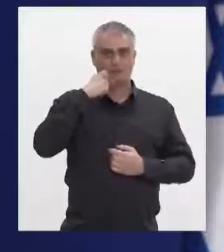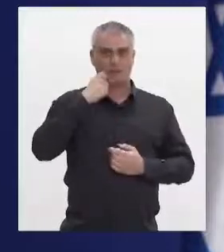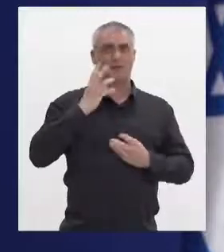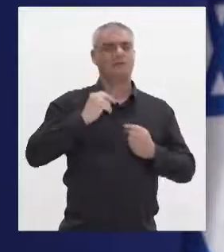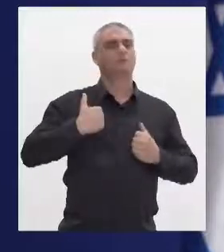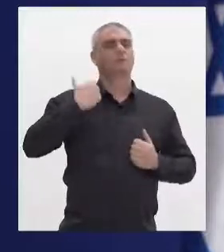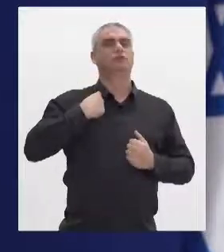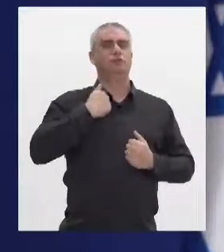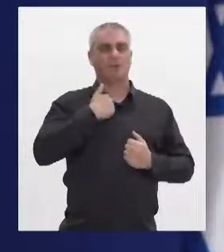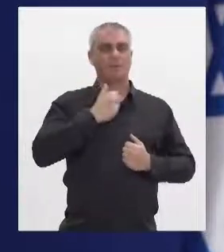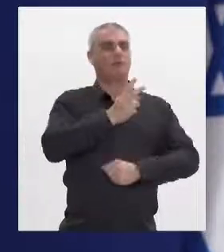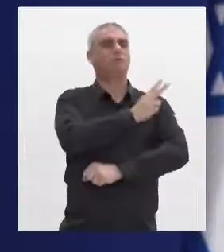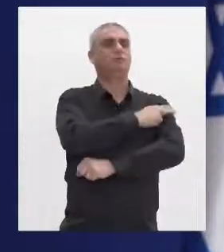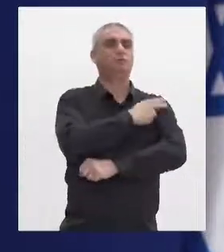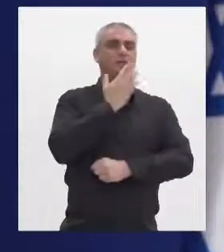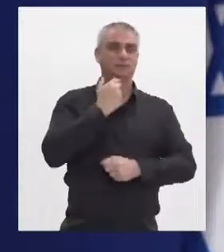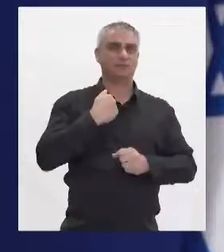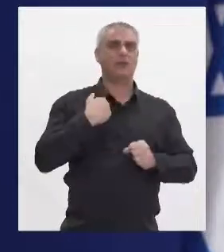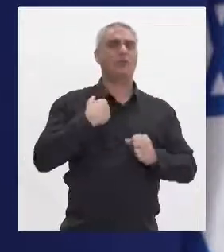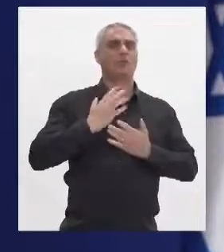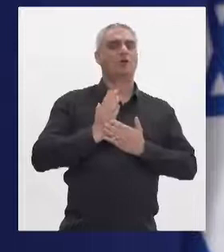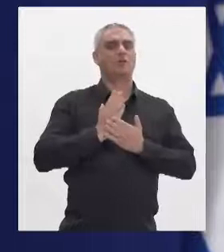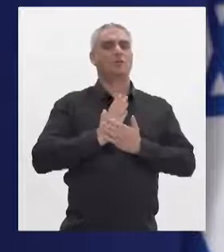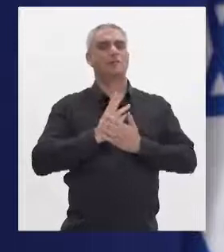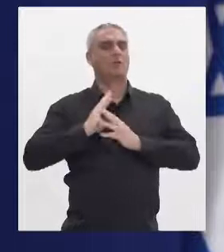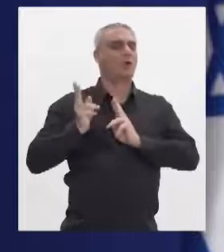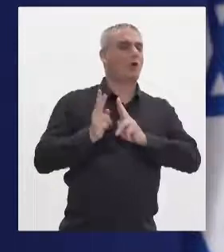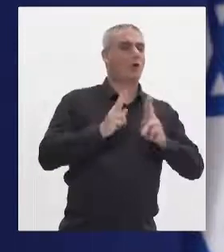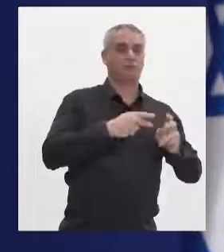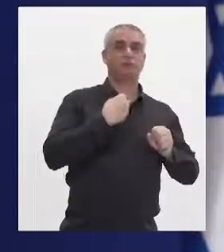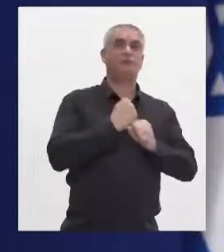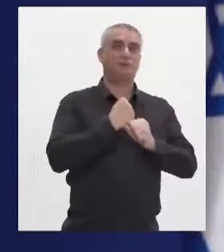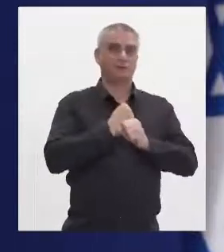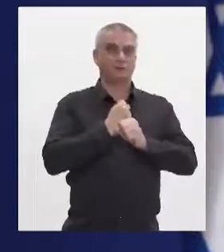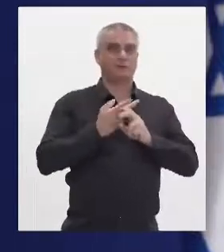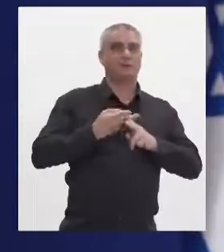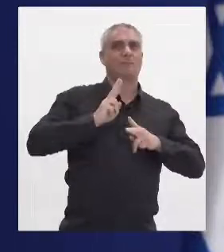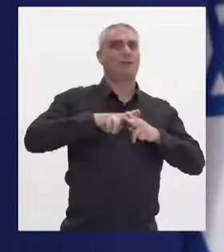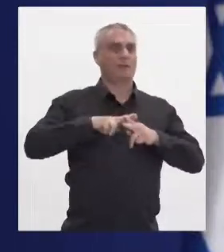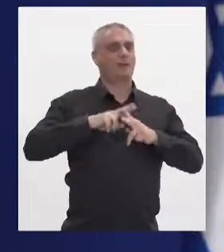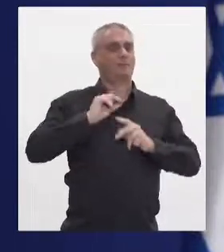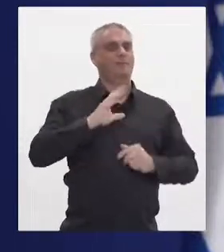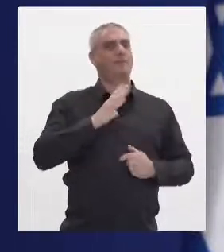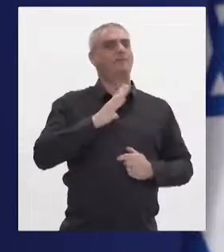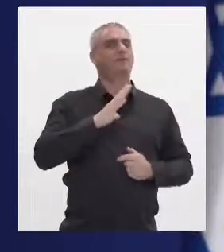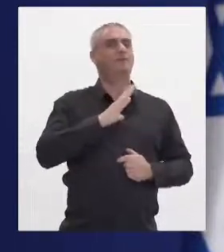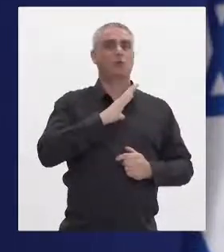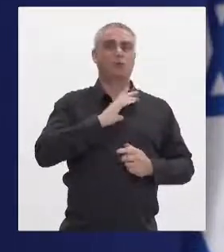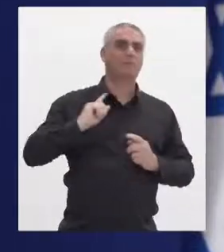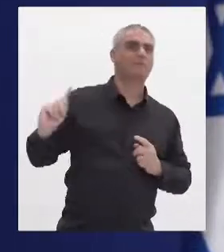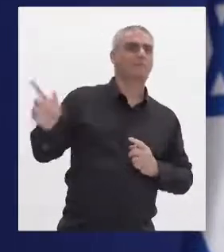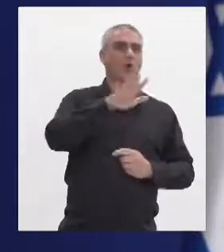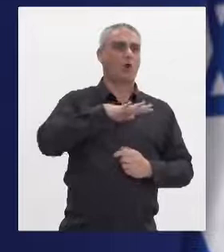הכללי ומשטרת ישראל אנחנו נערכים לכל התרחישים המבצעים ומגבירים את התיאום הבין ארגוני בכל